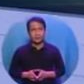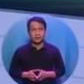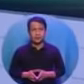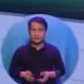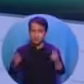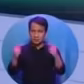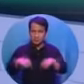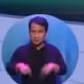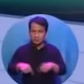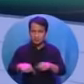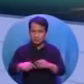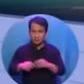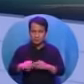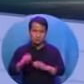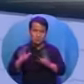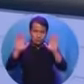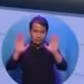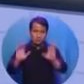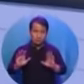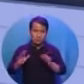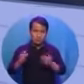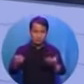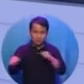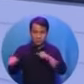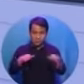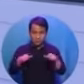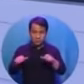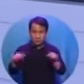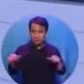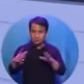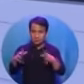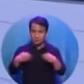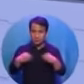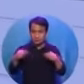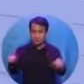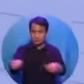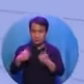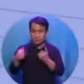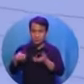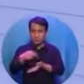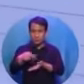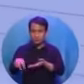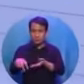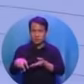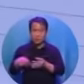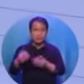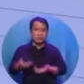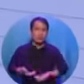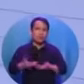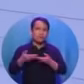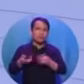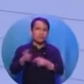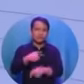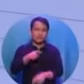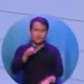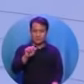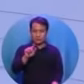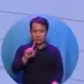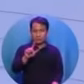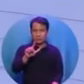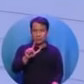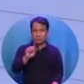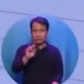Dito na tayo sa pinaka-awesome na kumasa sa RTIA Dance Challenge. Sila ang The Pride of Lobok Palsa,